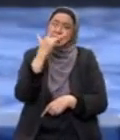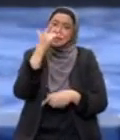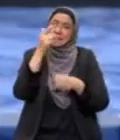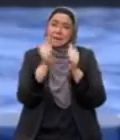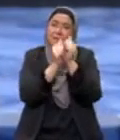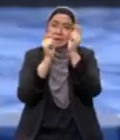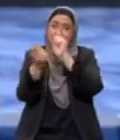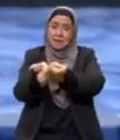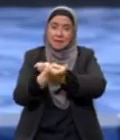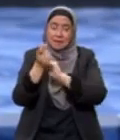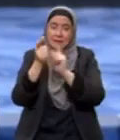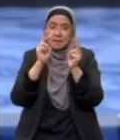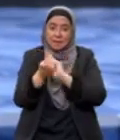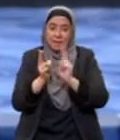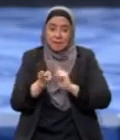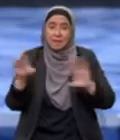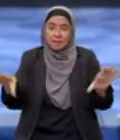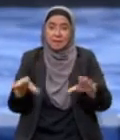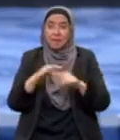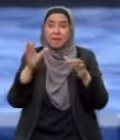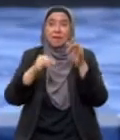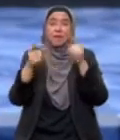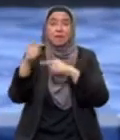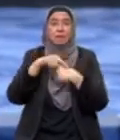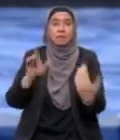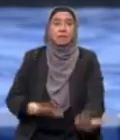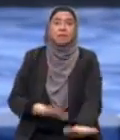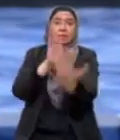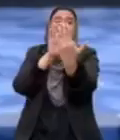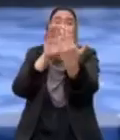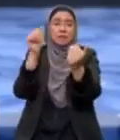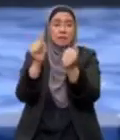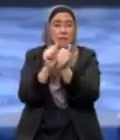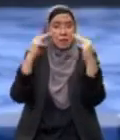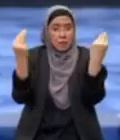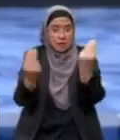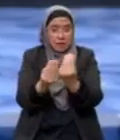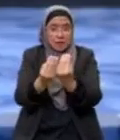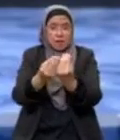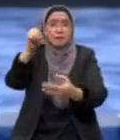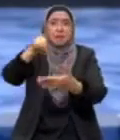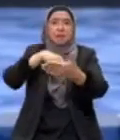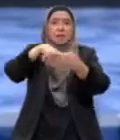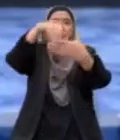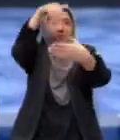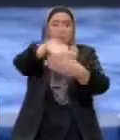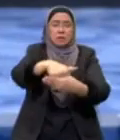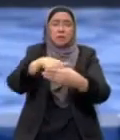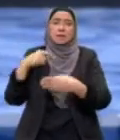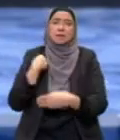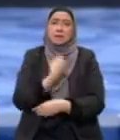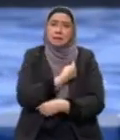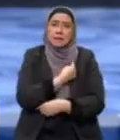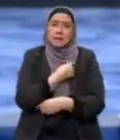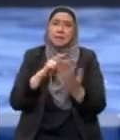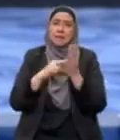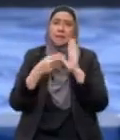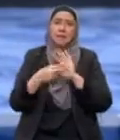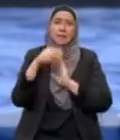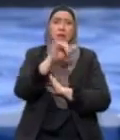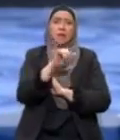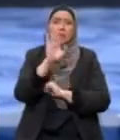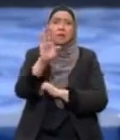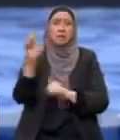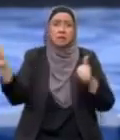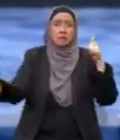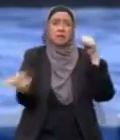dengan masyarakat kita iaitu pengundi kita ahli-ahli baru yang berhormat adalah selalunya first to respond dengan izin